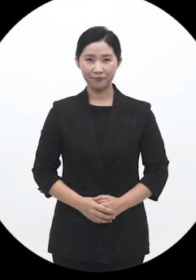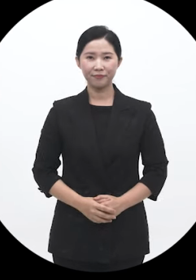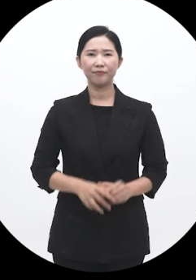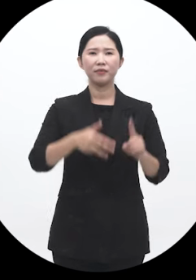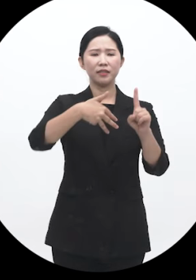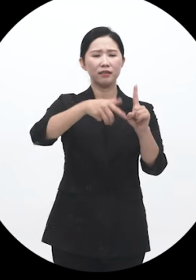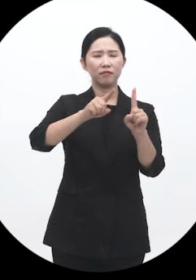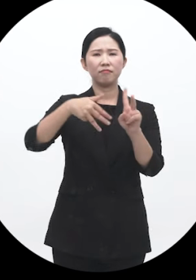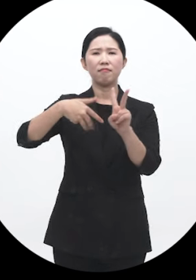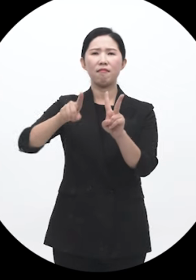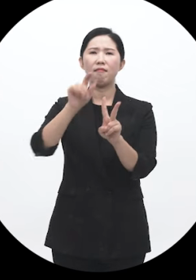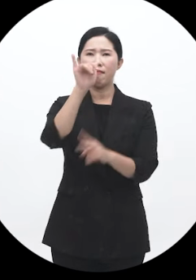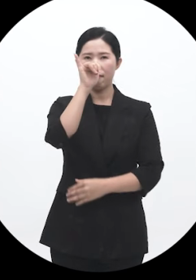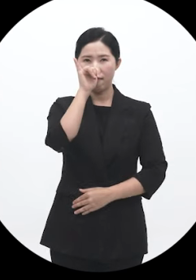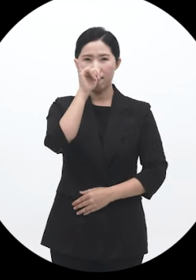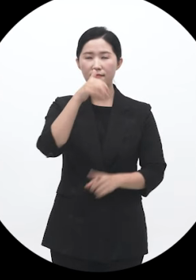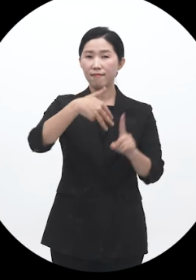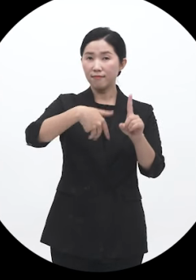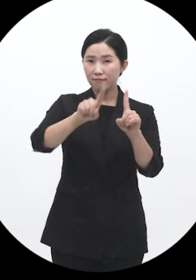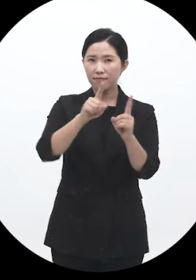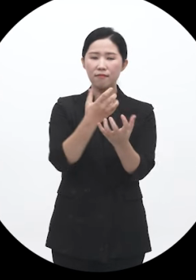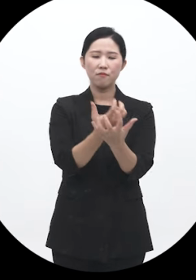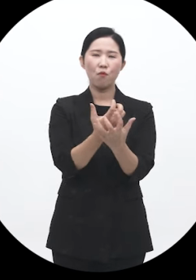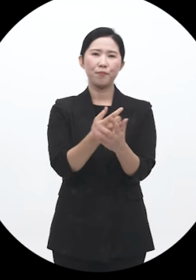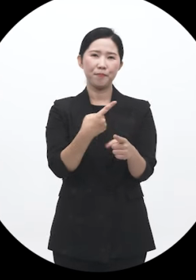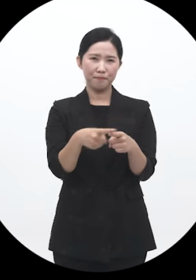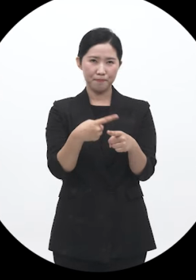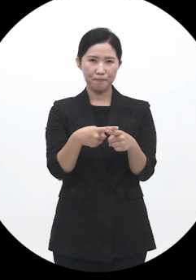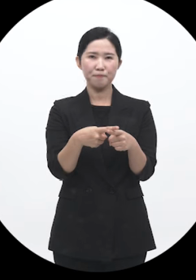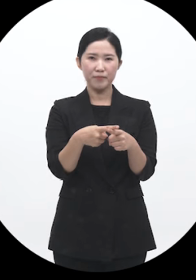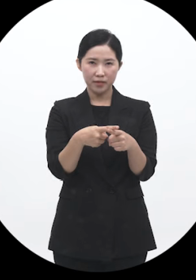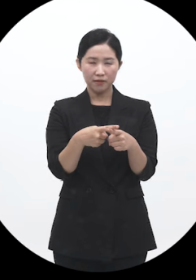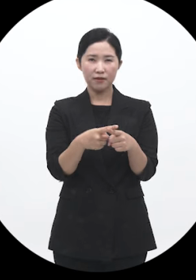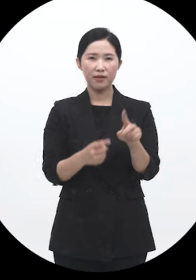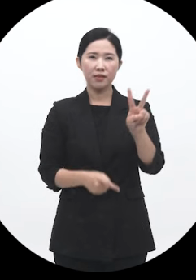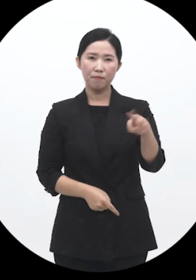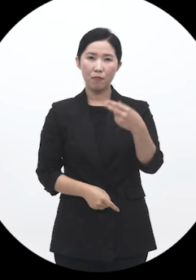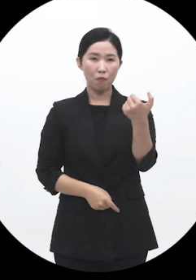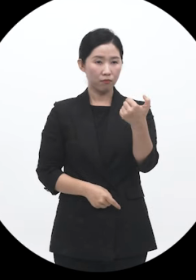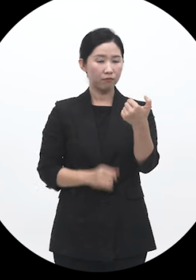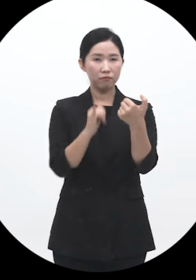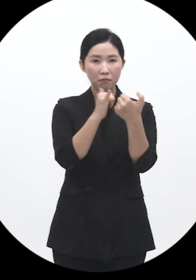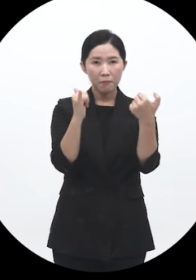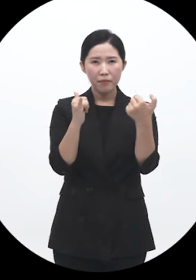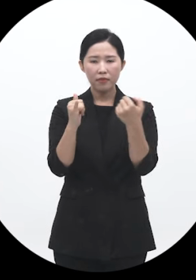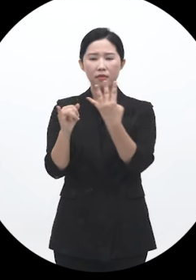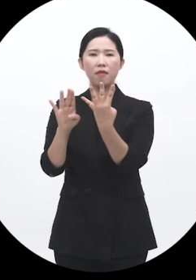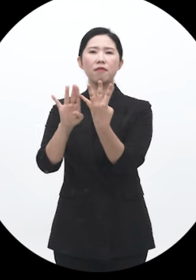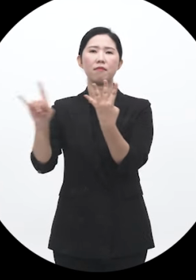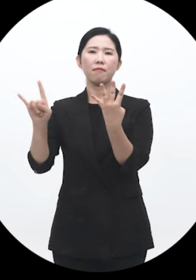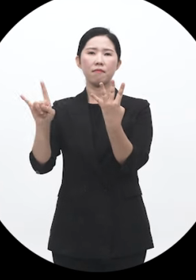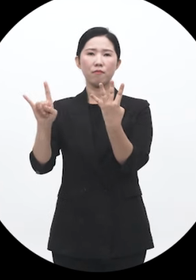단계별 전형이기 때문에 1단계는 서류 평가로 모집 인원의 4배수를